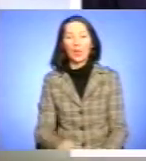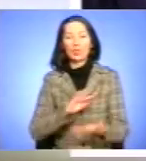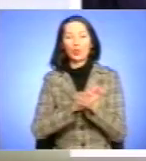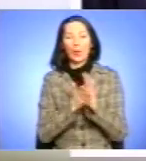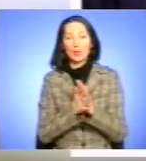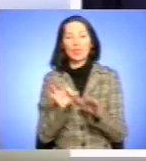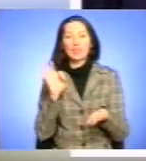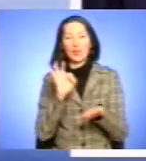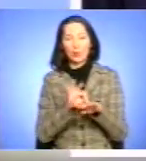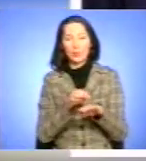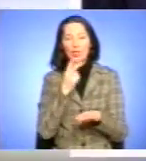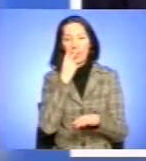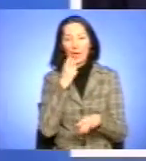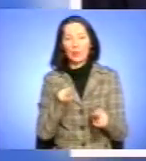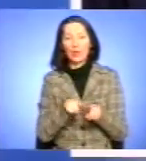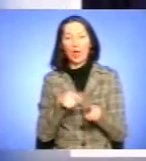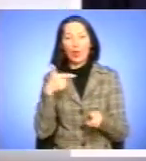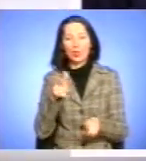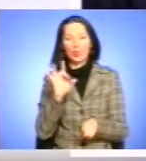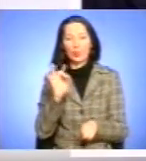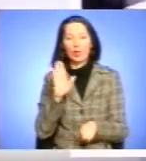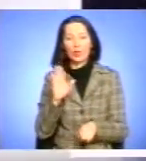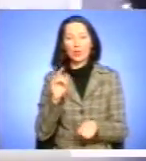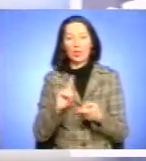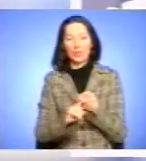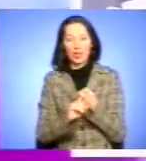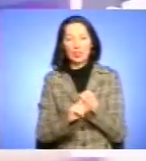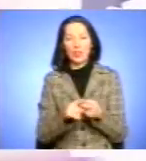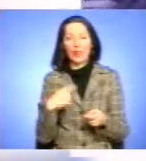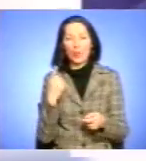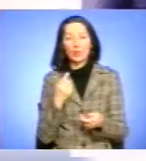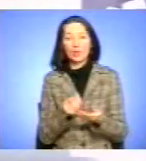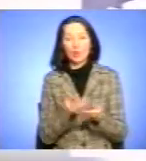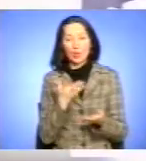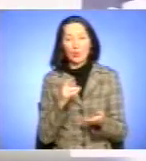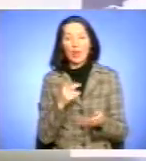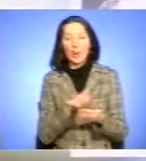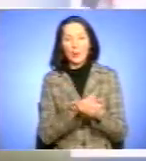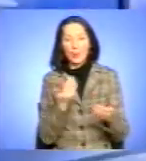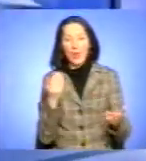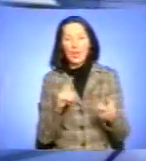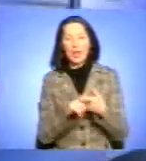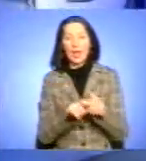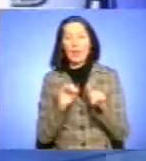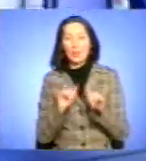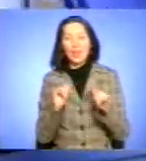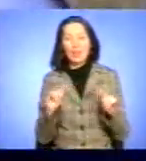Ситуацію із захворюваності на грип та гострі респіраторні вірусні інфекції в області розцінюють як передепідемічну.